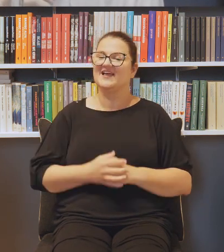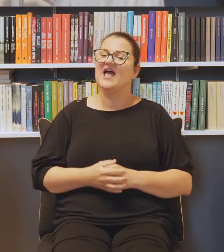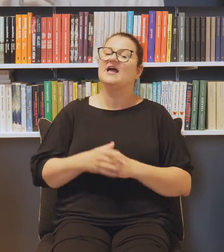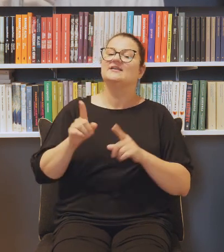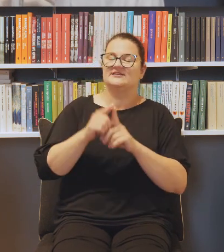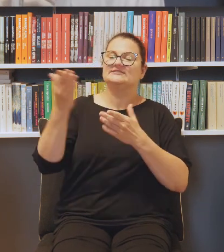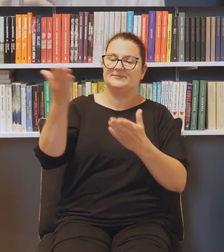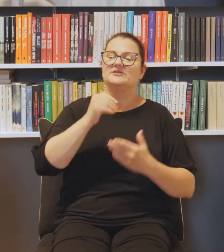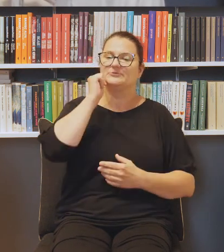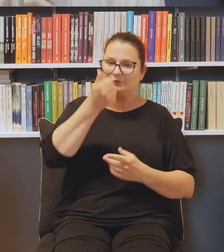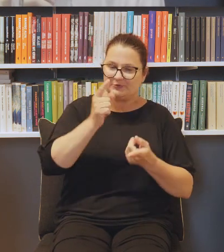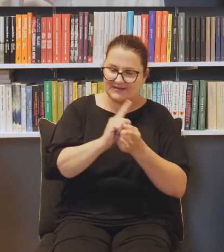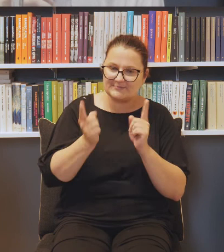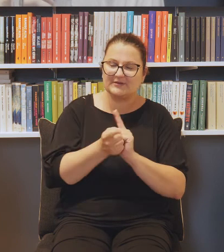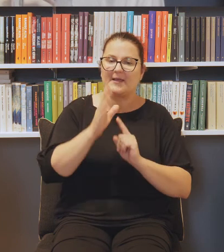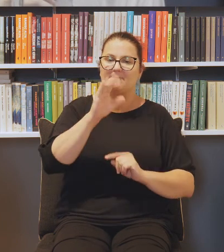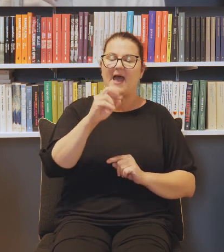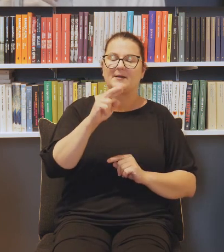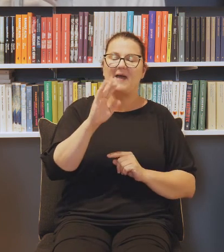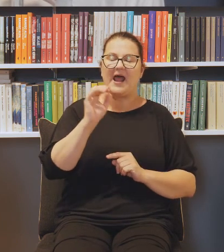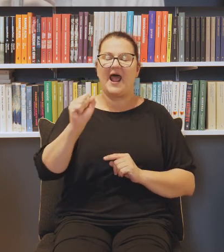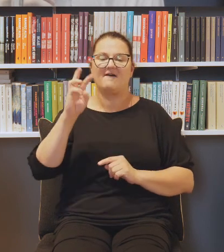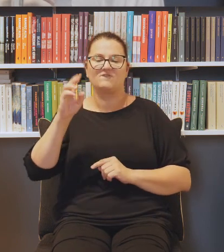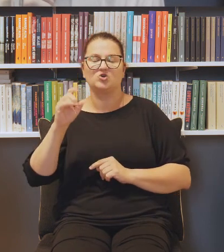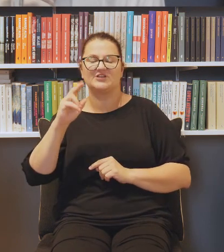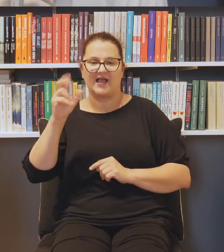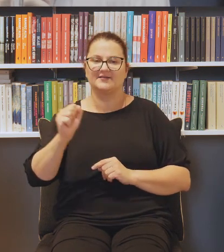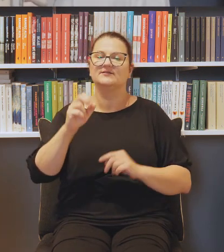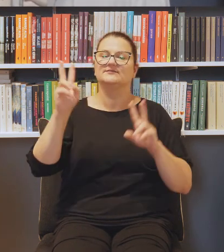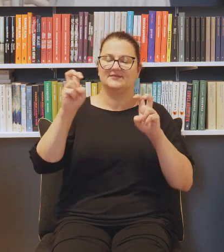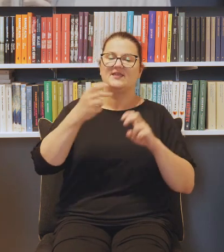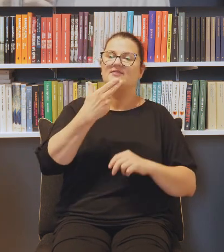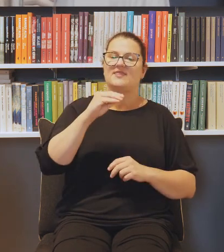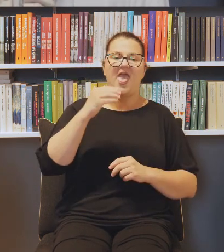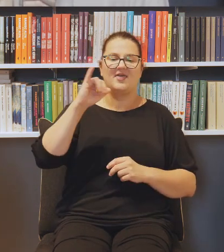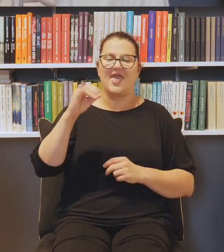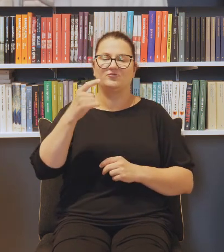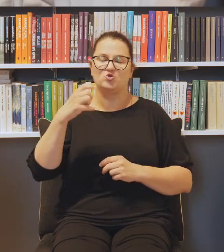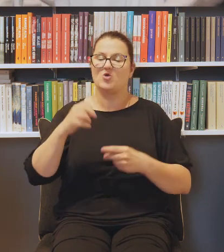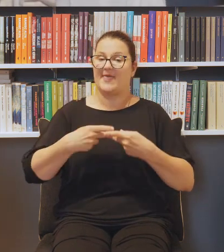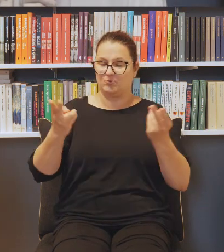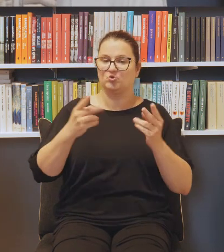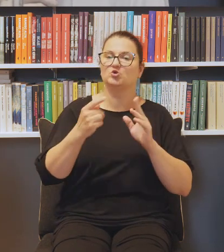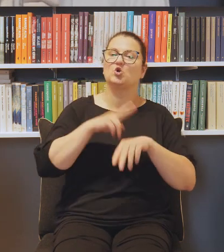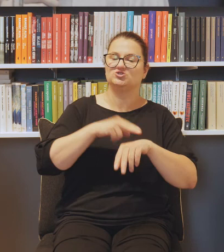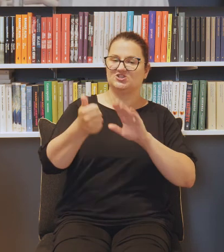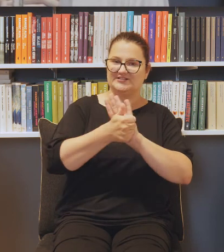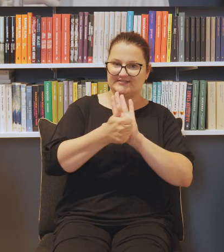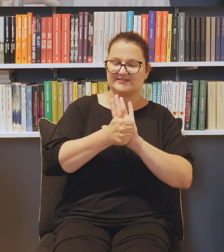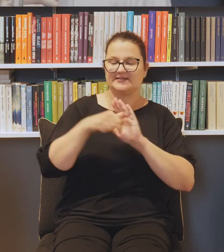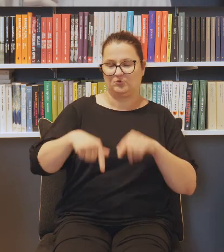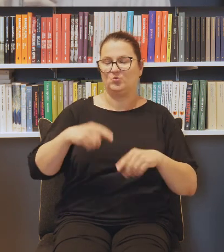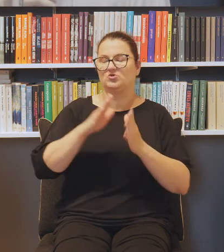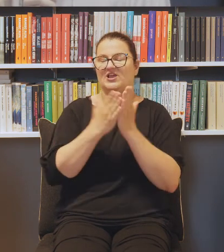jutro na spotkanie z Barbarą Woźniak o książce Niejedno, w paśmie debiuty, godzina 16, dalej księgarnia Smak